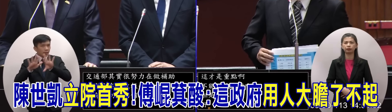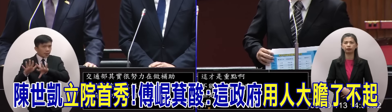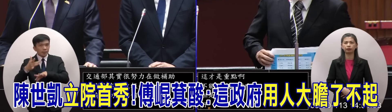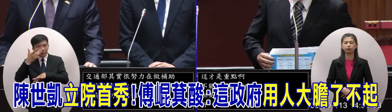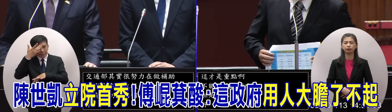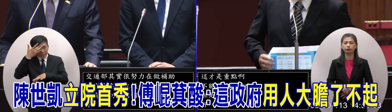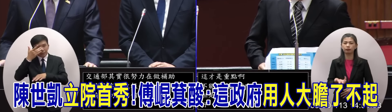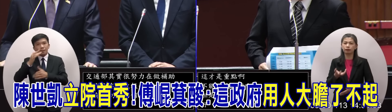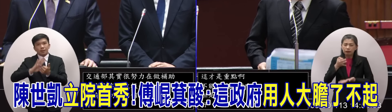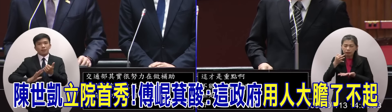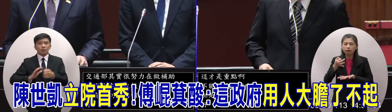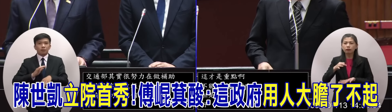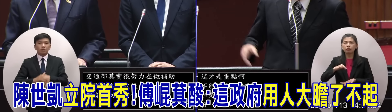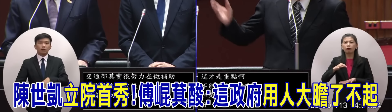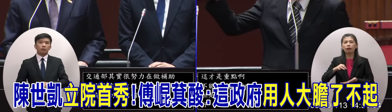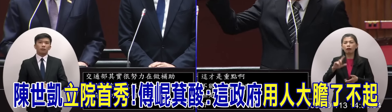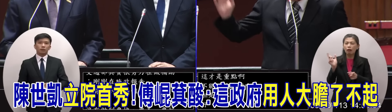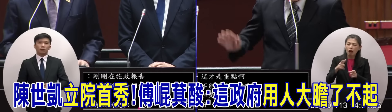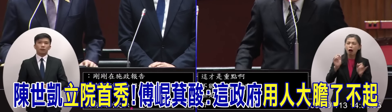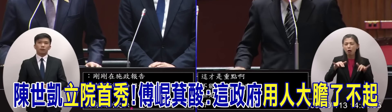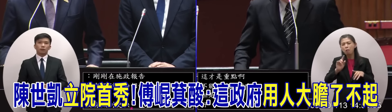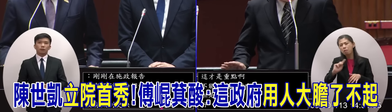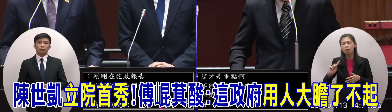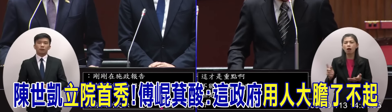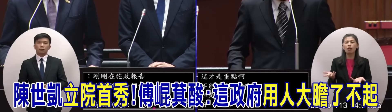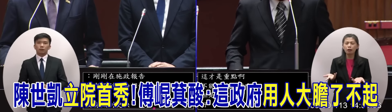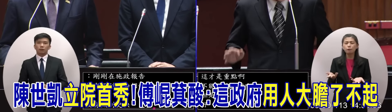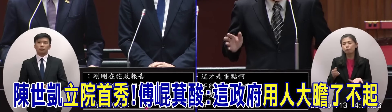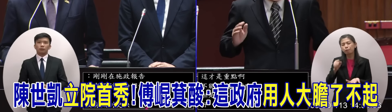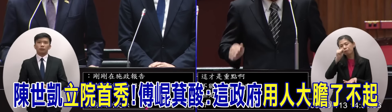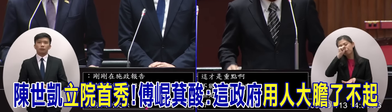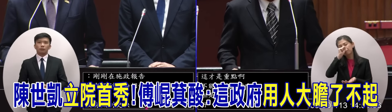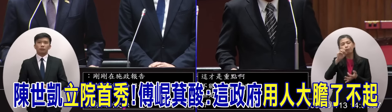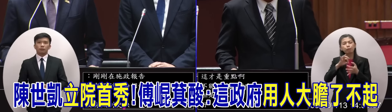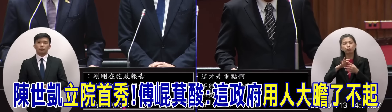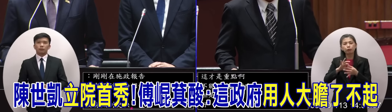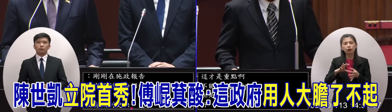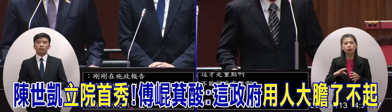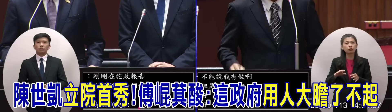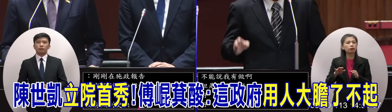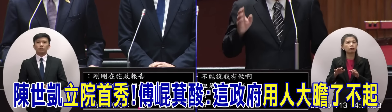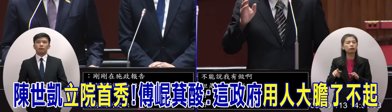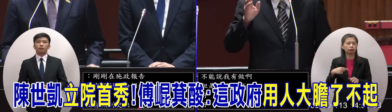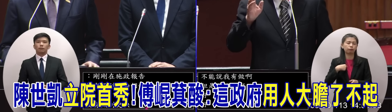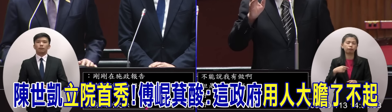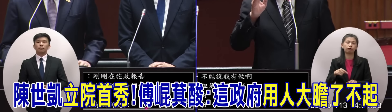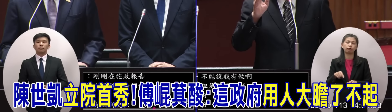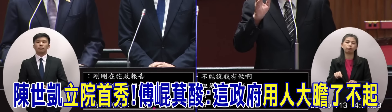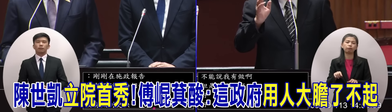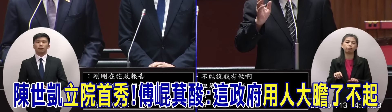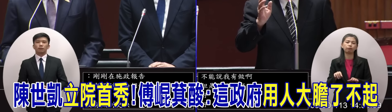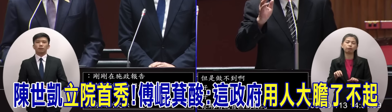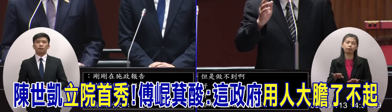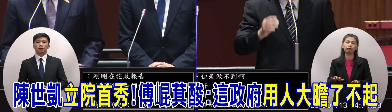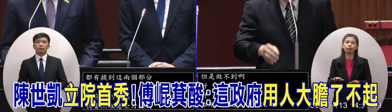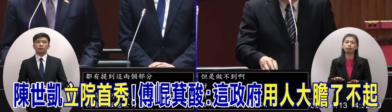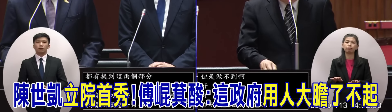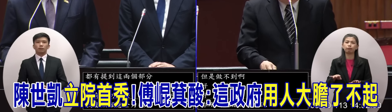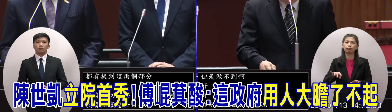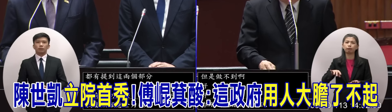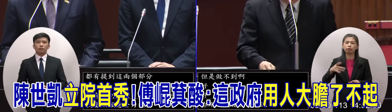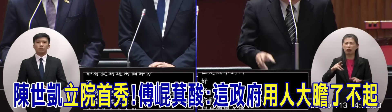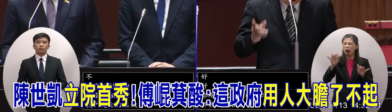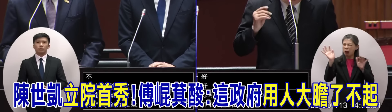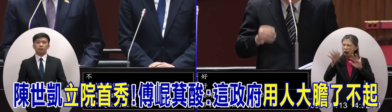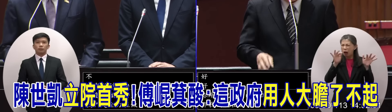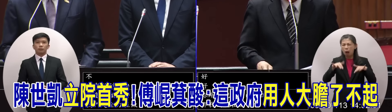各种进展。 你刚刚说自然的状况，那好，我们现在讲，好，我们现有的状况了，好。这不是大自然因素